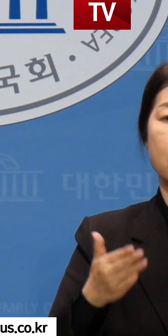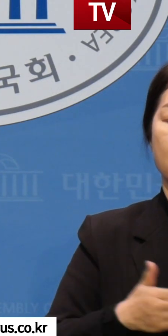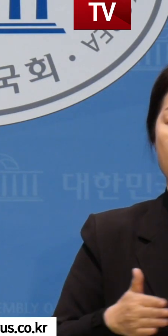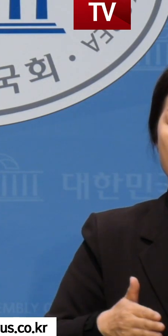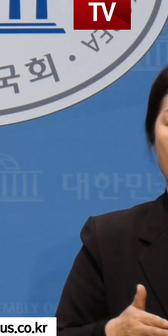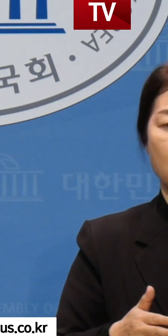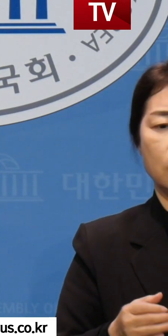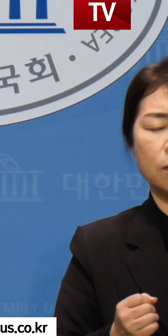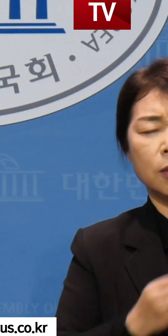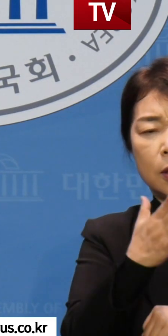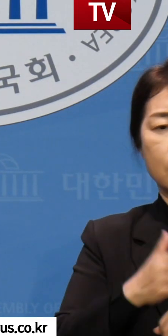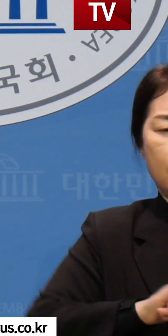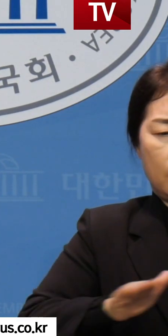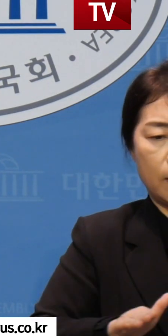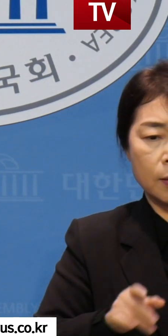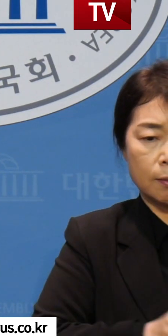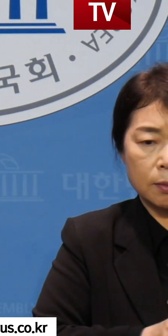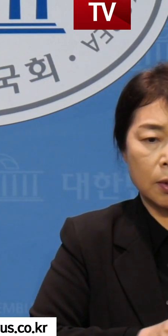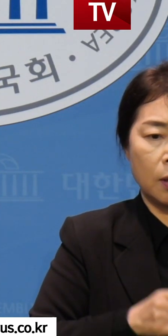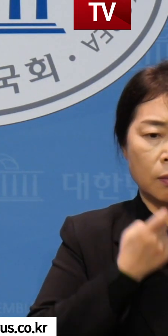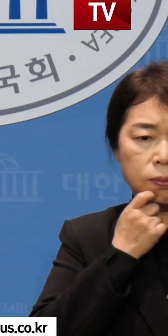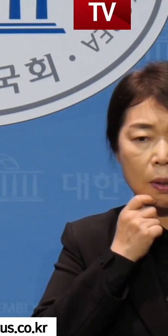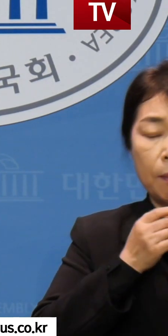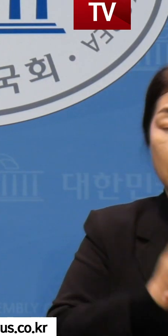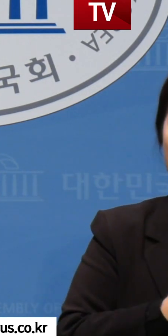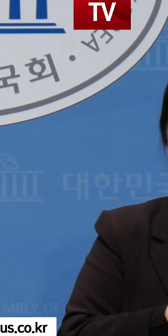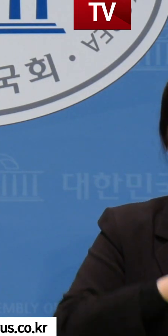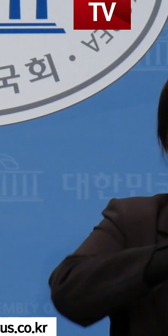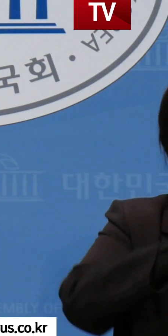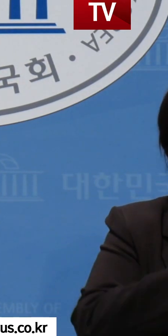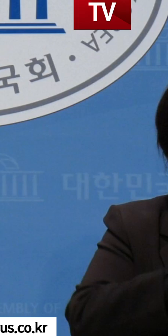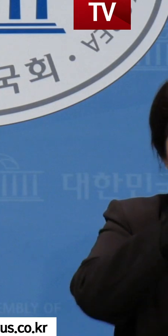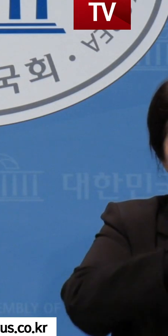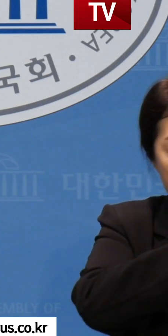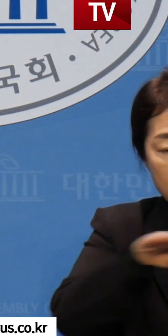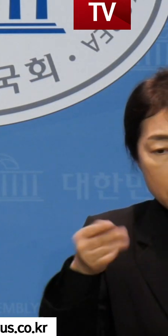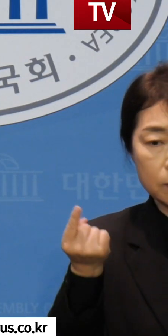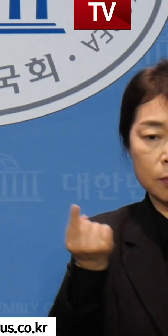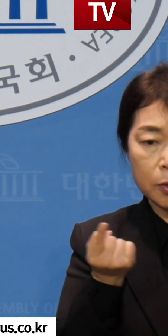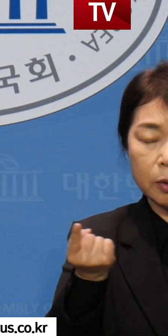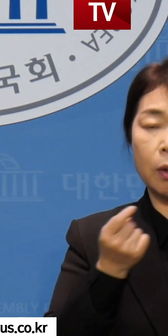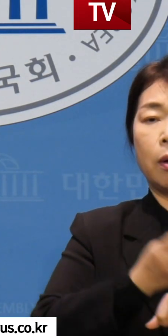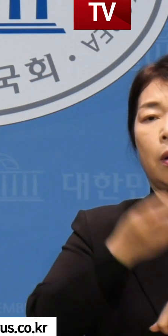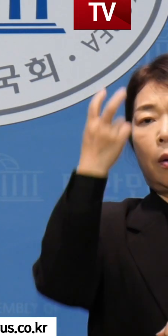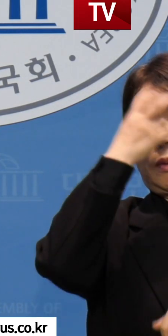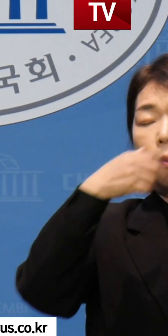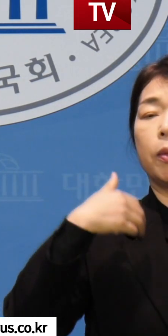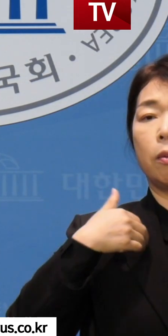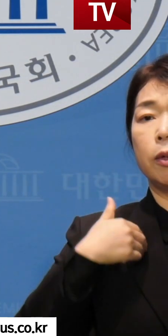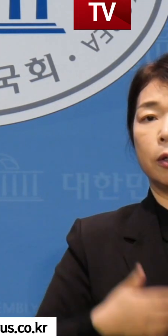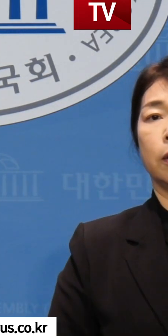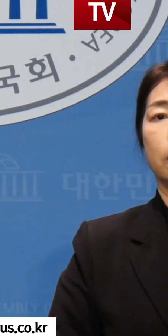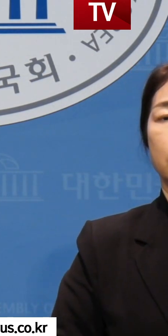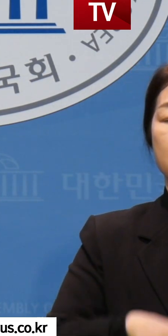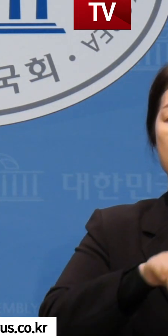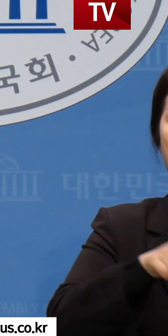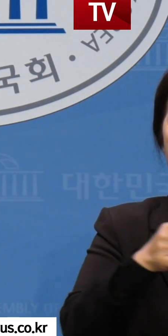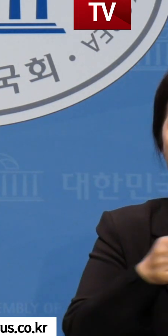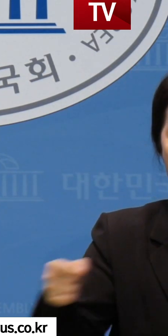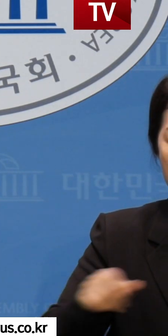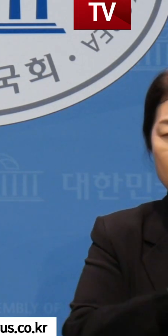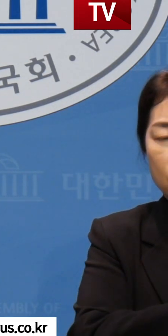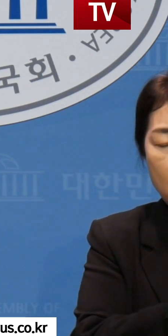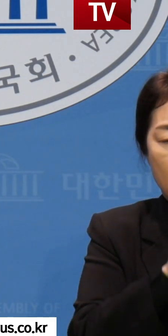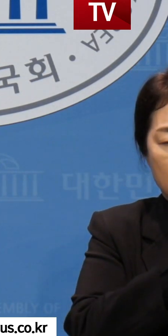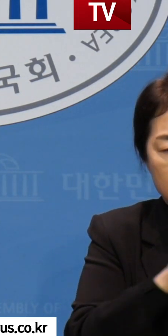과격한 축소보다는 경상성장률 미만 수준에서 증가속도 관리 아래 장시간에 걸쳐 GDP